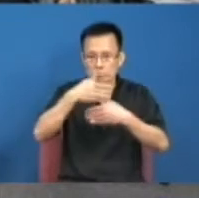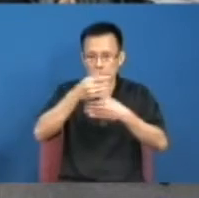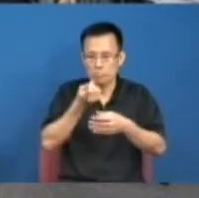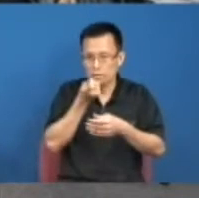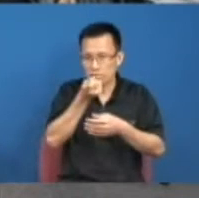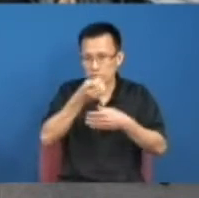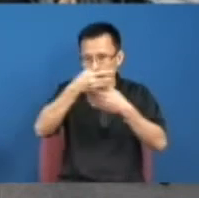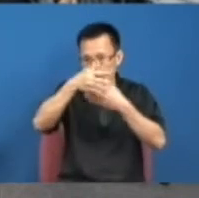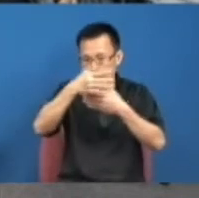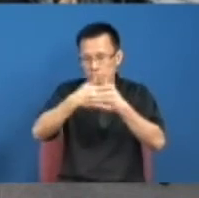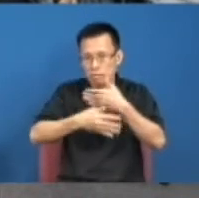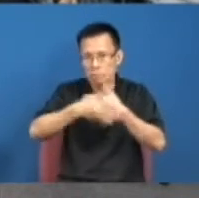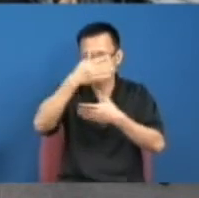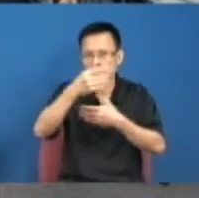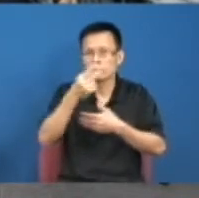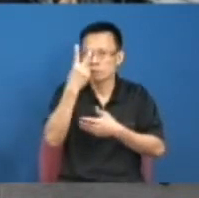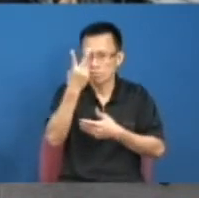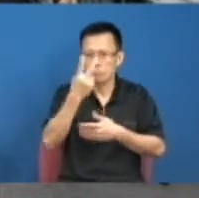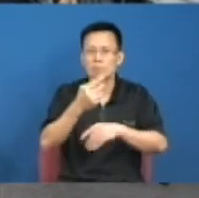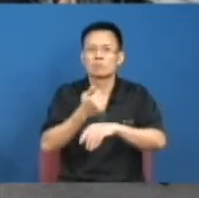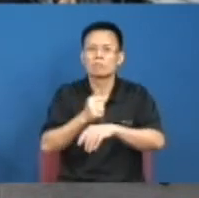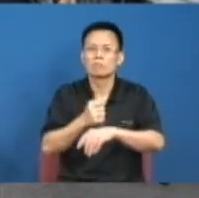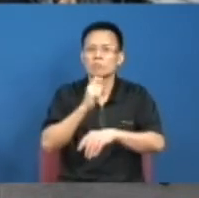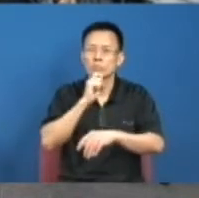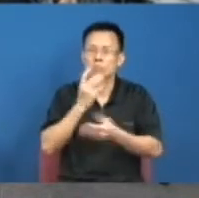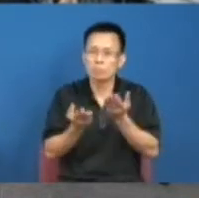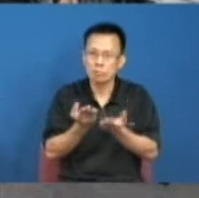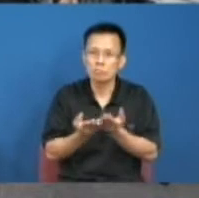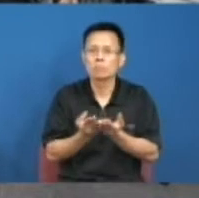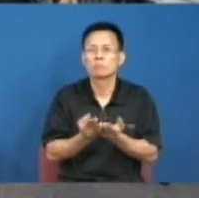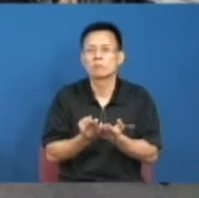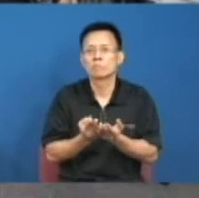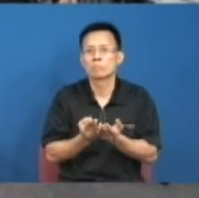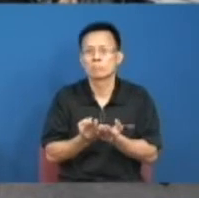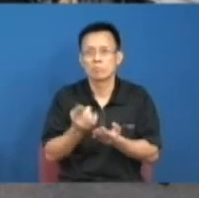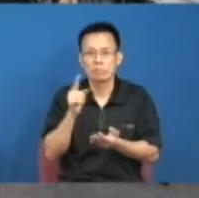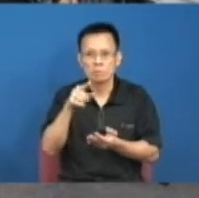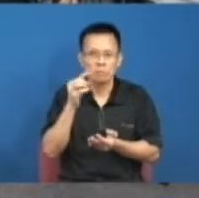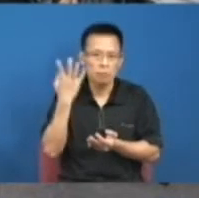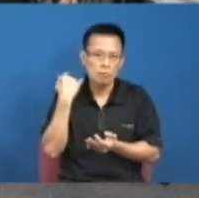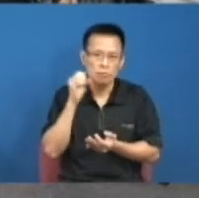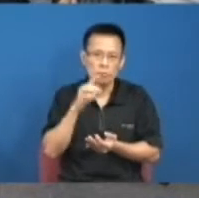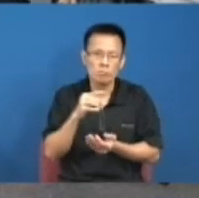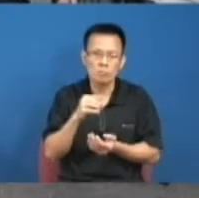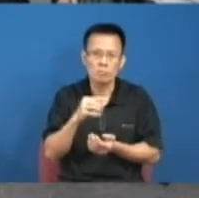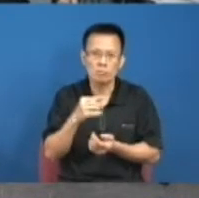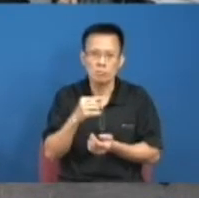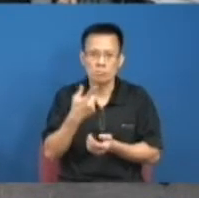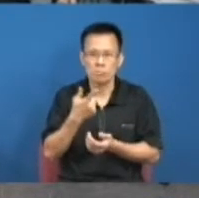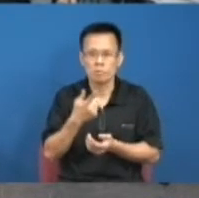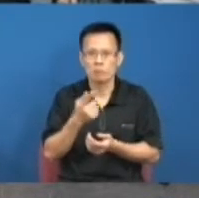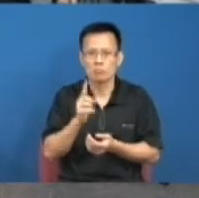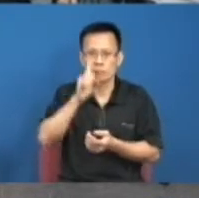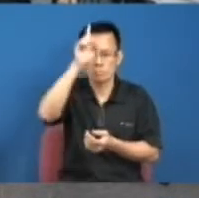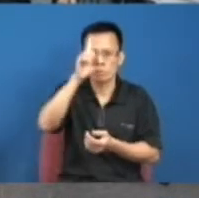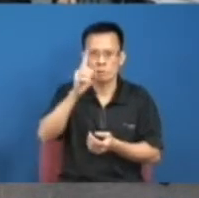就兩者都有機會。兩者都有機會。 咁阿Paul，你一講到兩者都有機會，即係話外牆同埋樓上嘅單位都